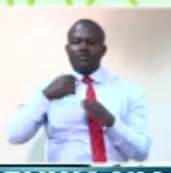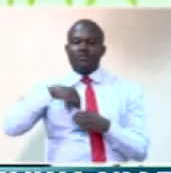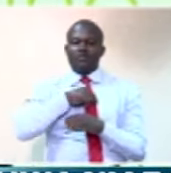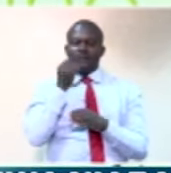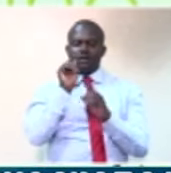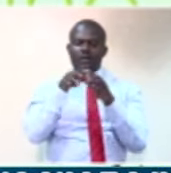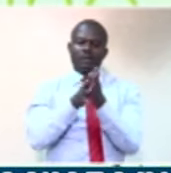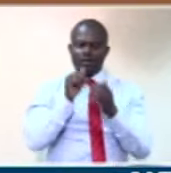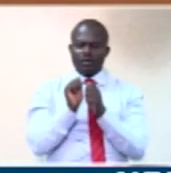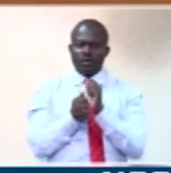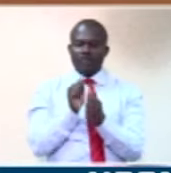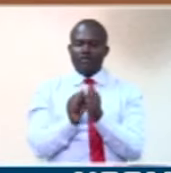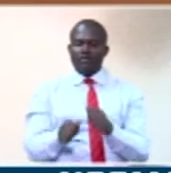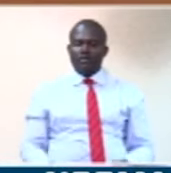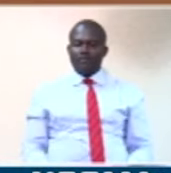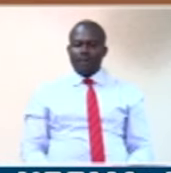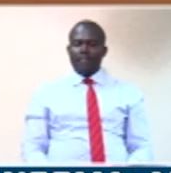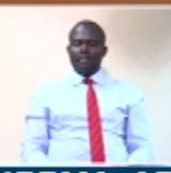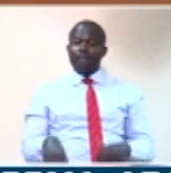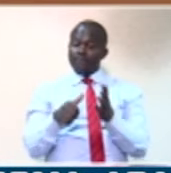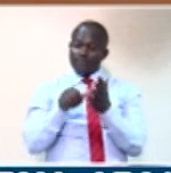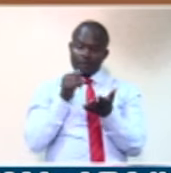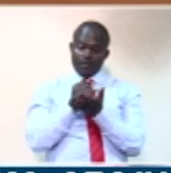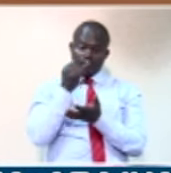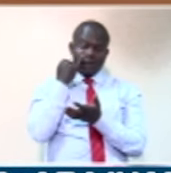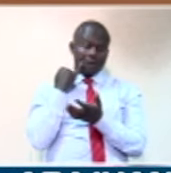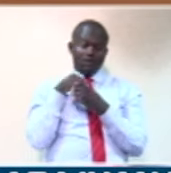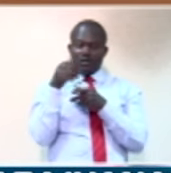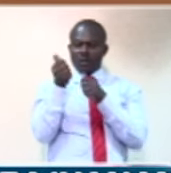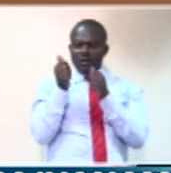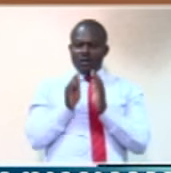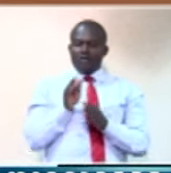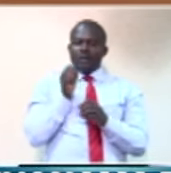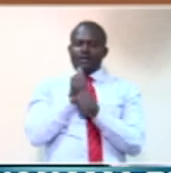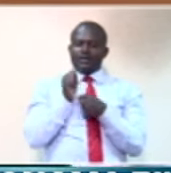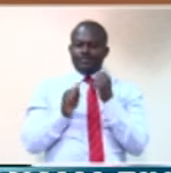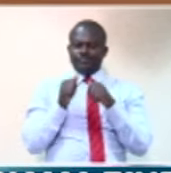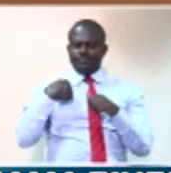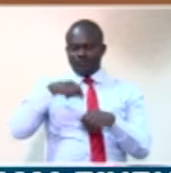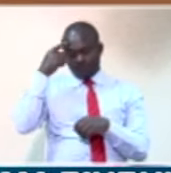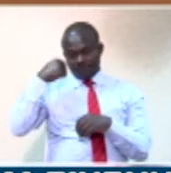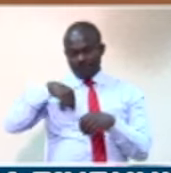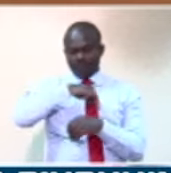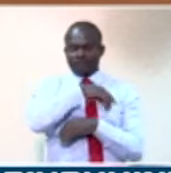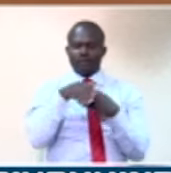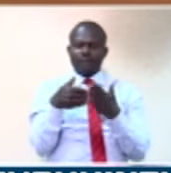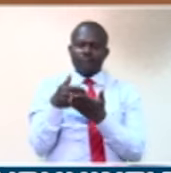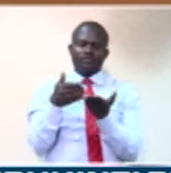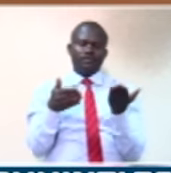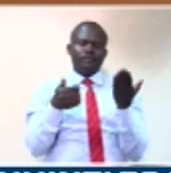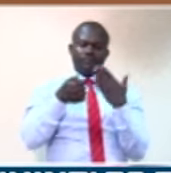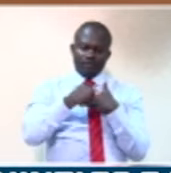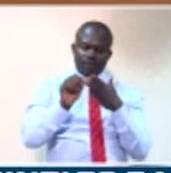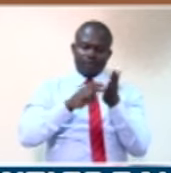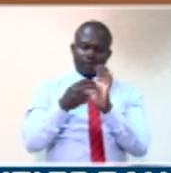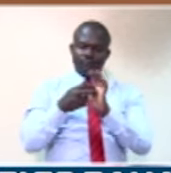gushoramo ndungukira hehe? Biracyari ikibazo kugira ngo twattracting aba sponsors. So kuri twebwe nicyo